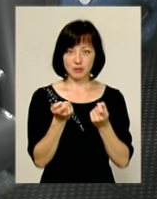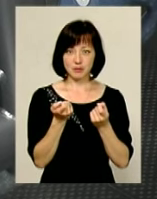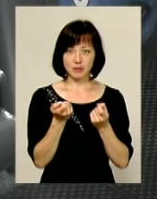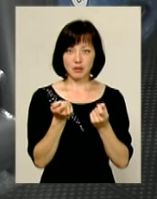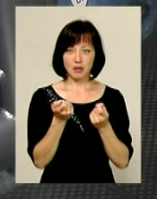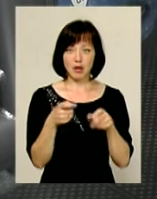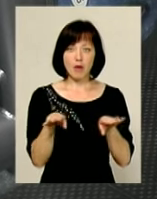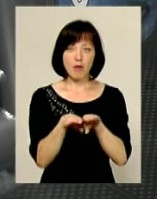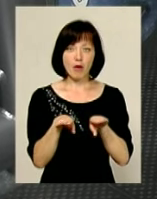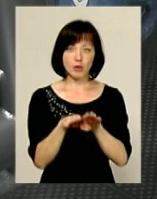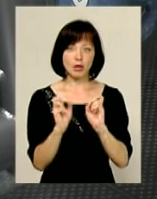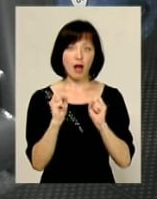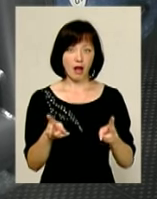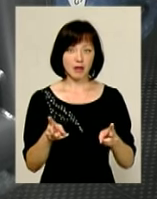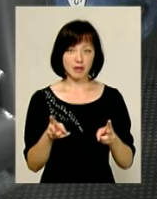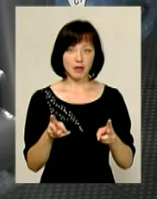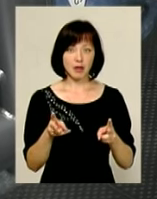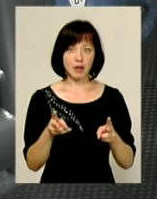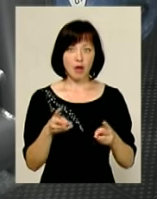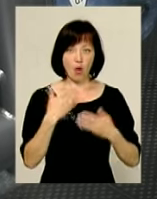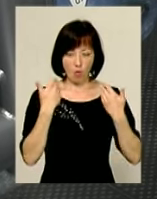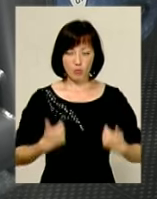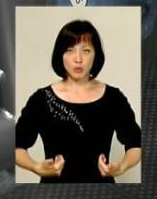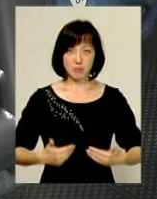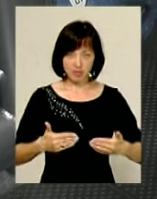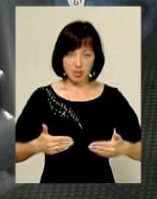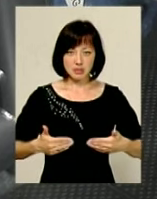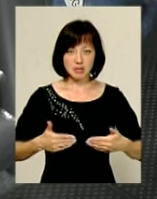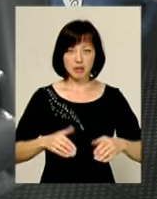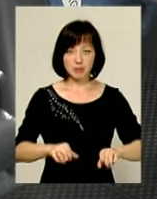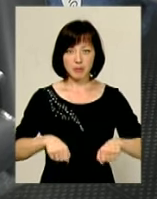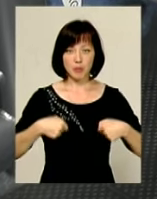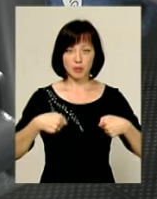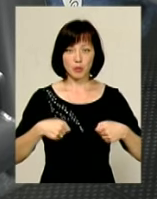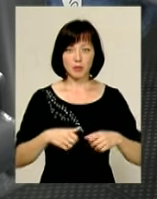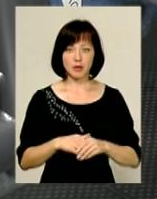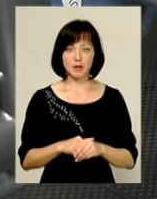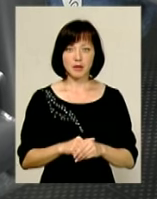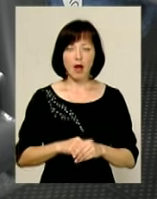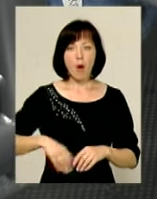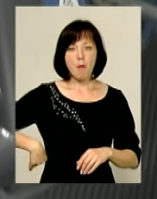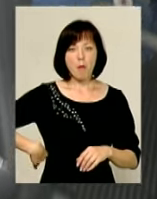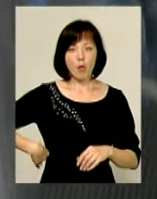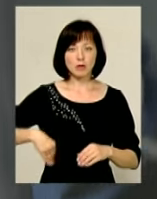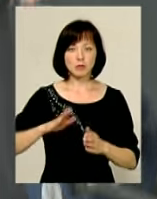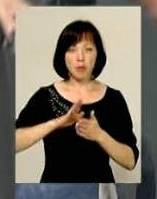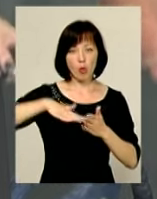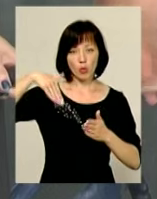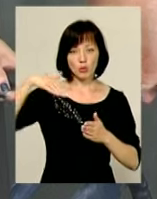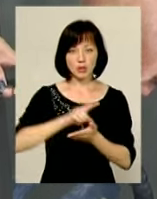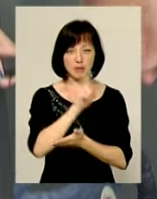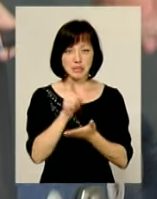Мы уходим, вроде бы, как корпусом назад при подъёме. в поясница прогнута. Это